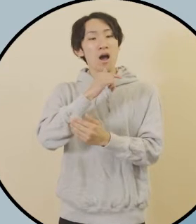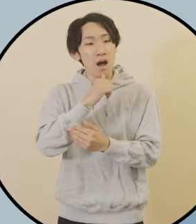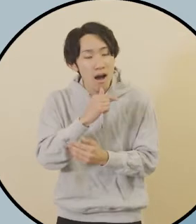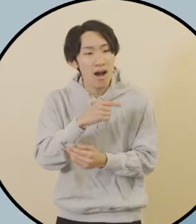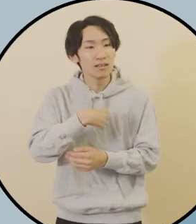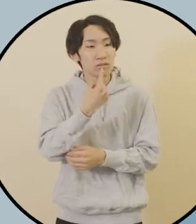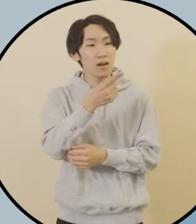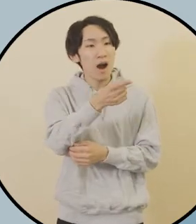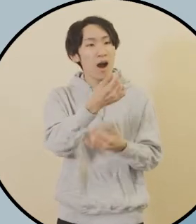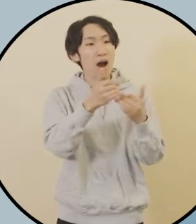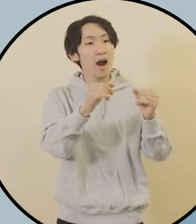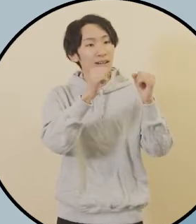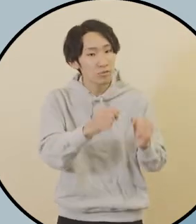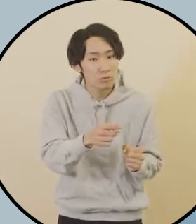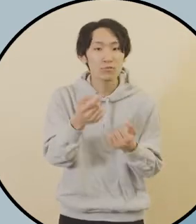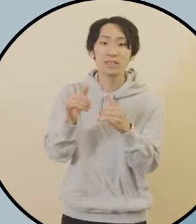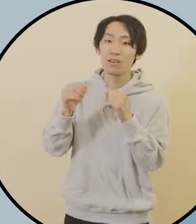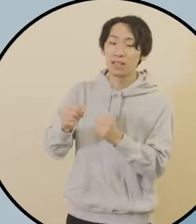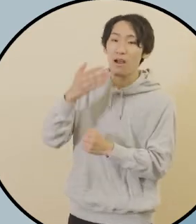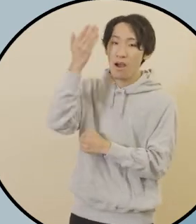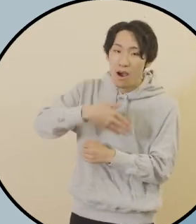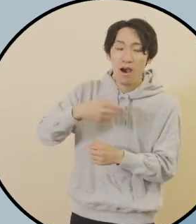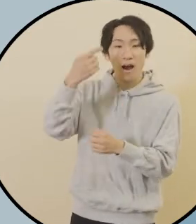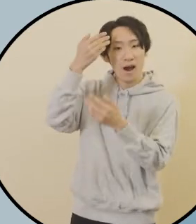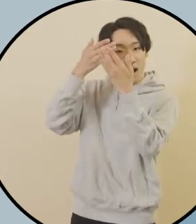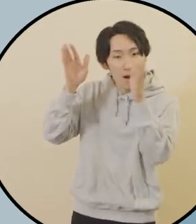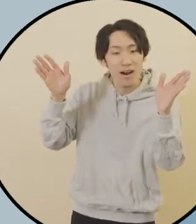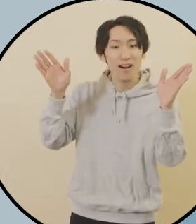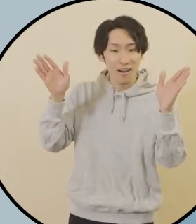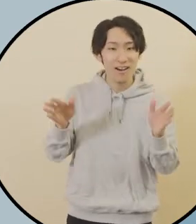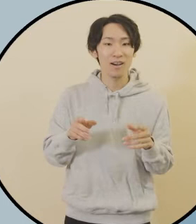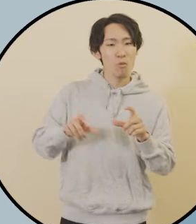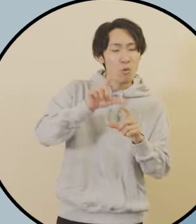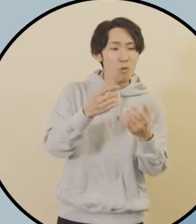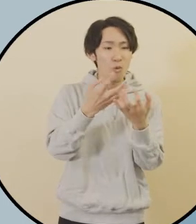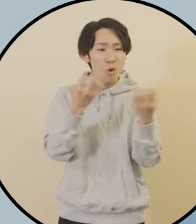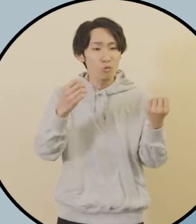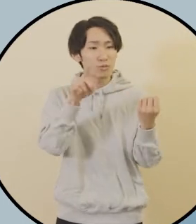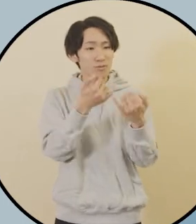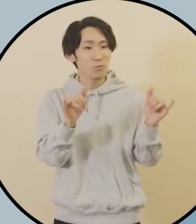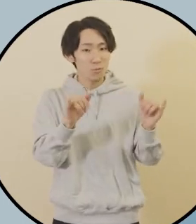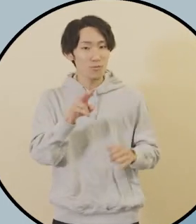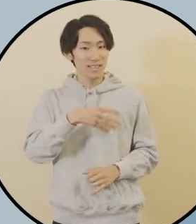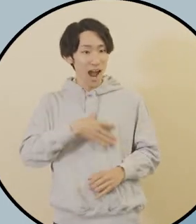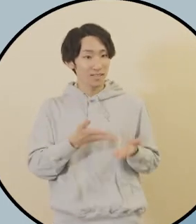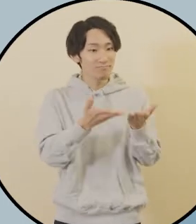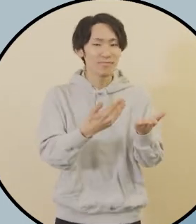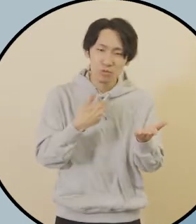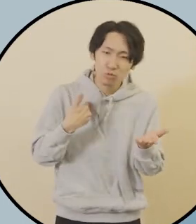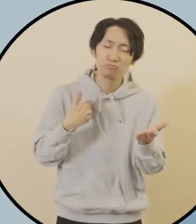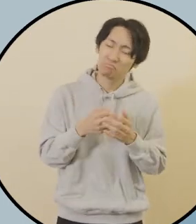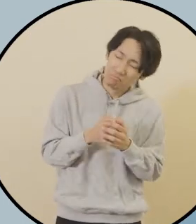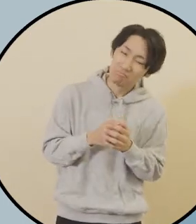悪口言う人もいるこういう人もいるって海が広がってくるからそれでだんだん北の人を理解していけるようになるという